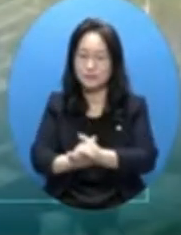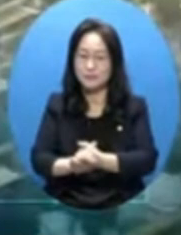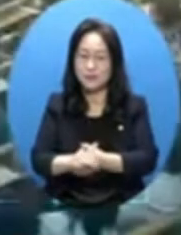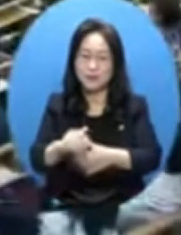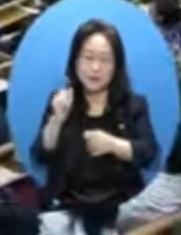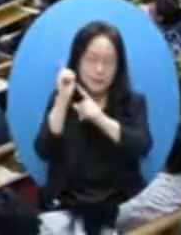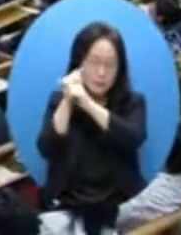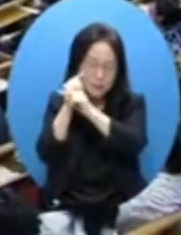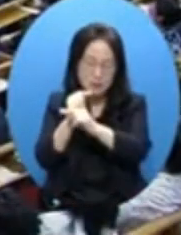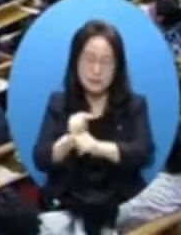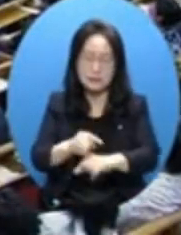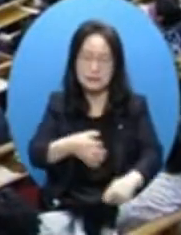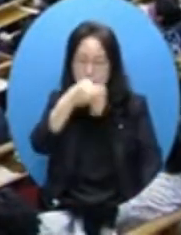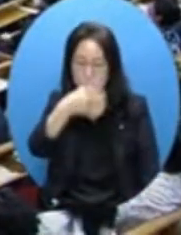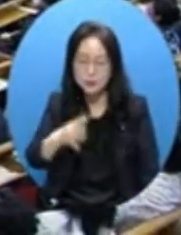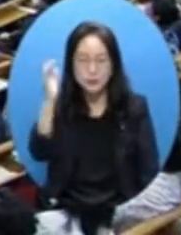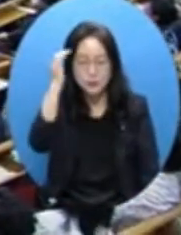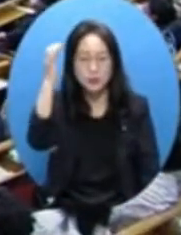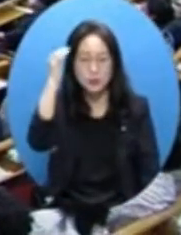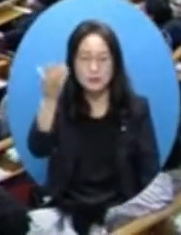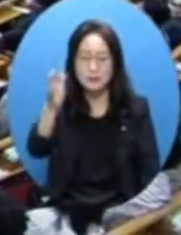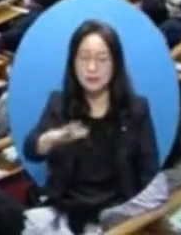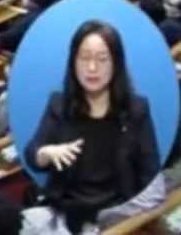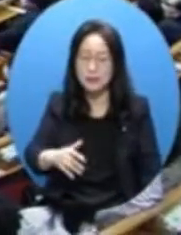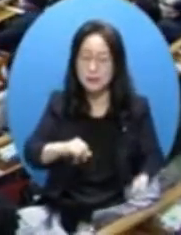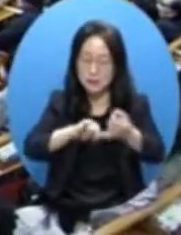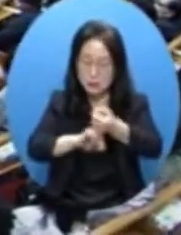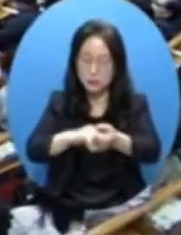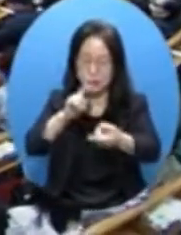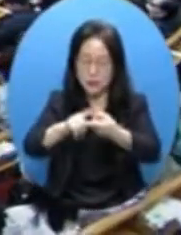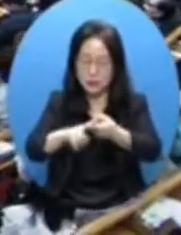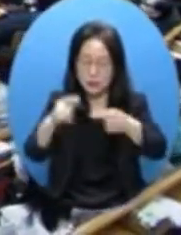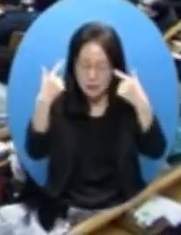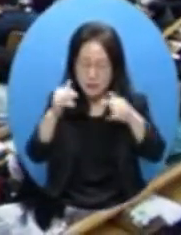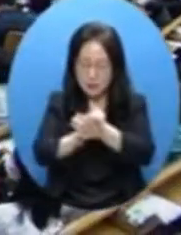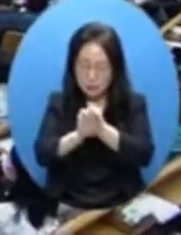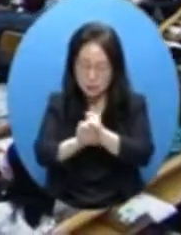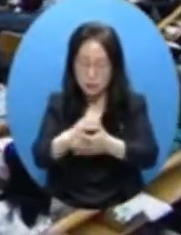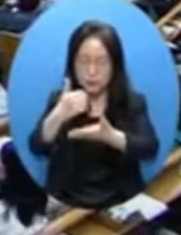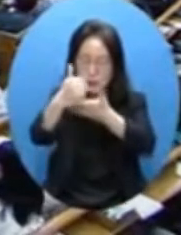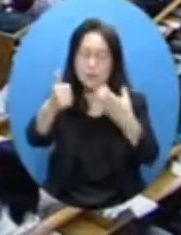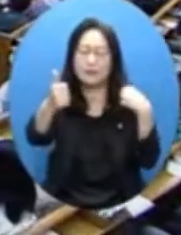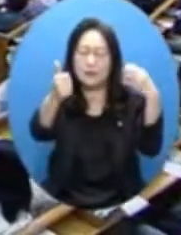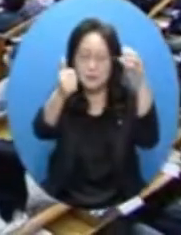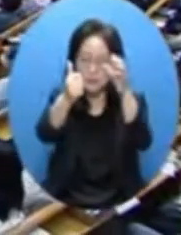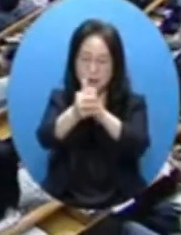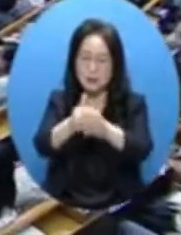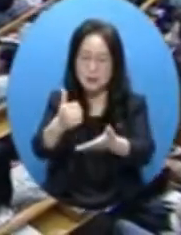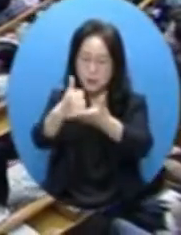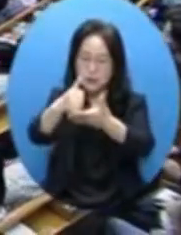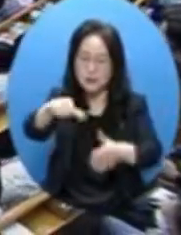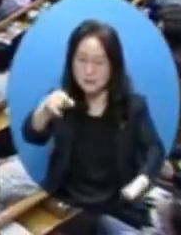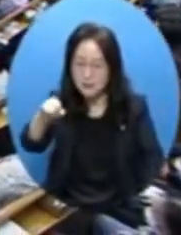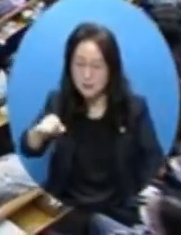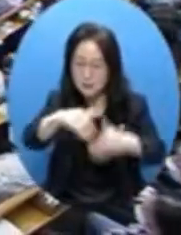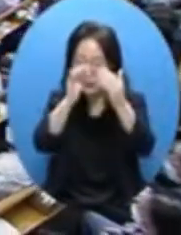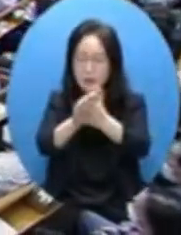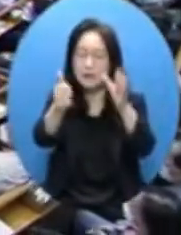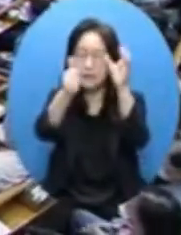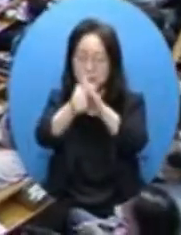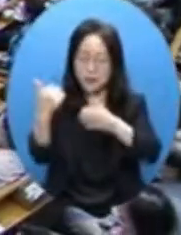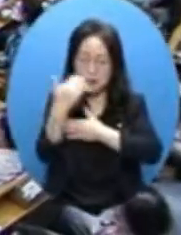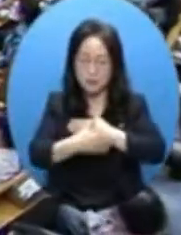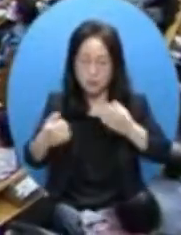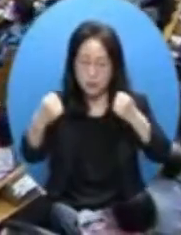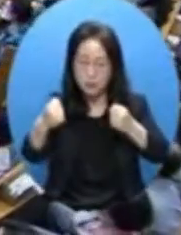매일매일 너무나 고통스럽고 힘들었지만 약속의 말씀 잡고 날마다 기도하면서 주님께 맡깁니다. 주님 내 아이를 맡깁니다. 내 건강도 주님께